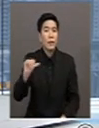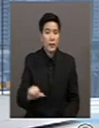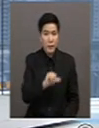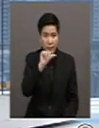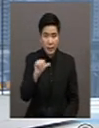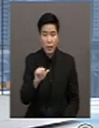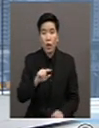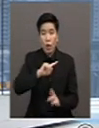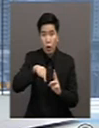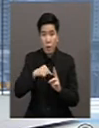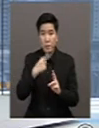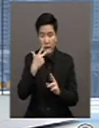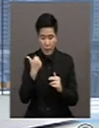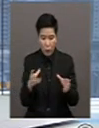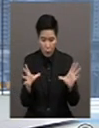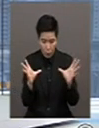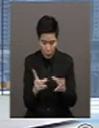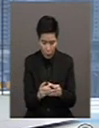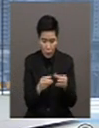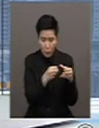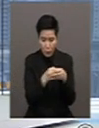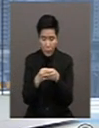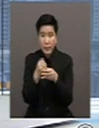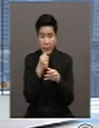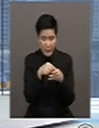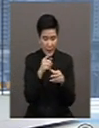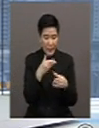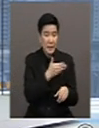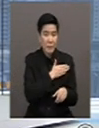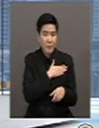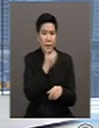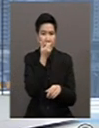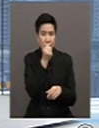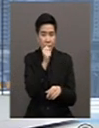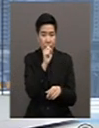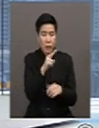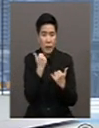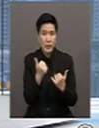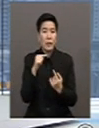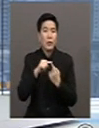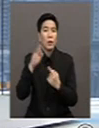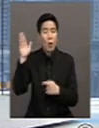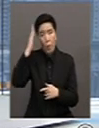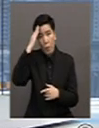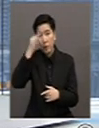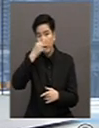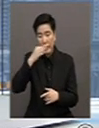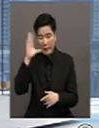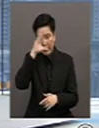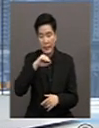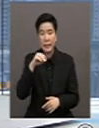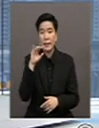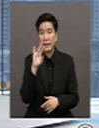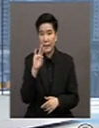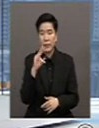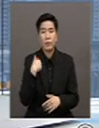3เดินทางมาถึง12ทีมสุดท้ายแล้วนะคะในกลุ่ม B ที่สนามราชมังคลาวันนี้1ทุ่มทีมชาติไทยจะเปิดบ้านเปิดสน